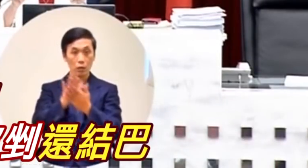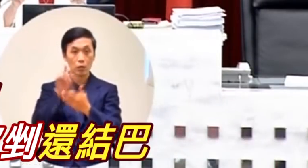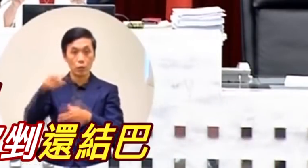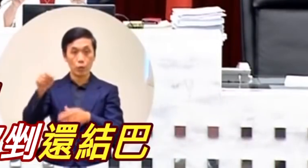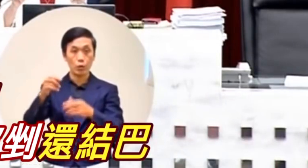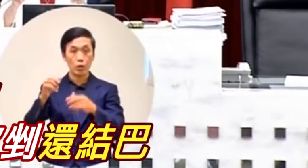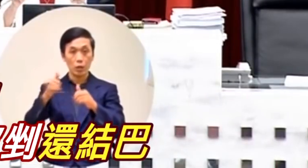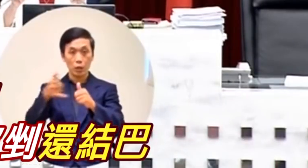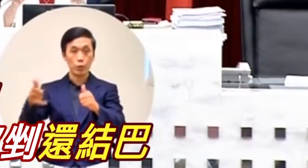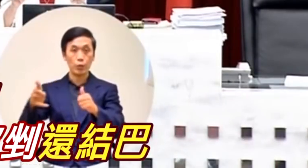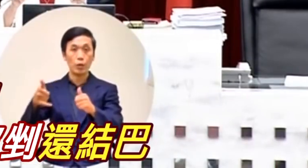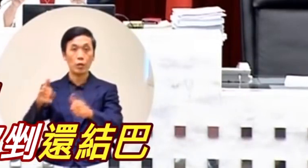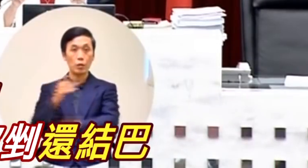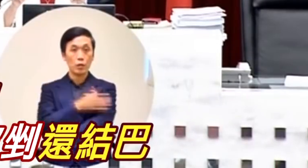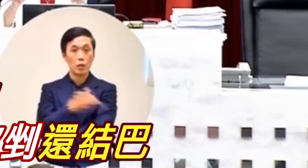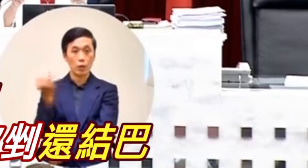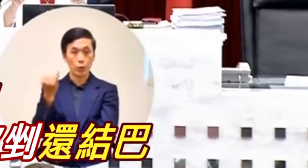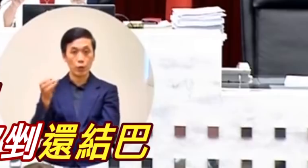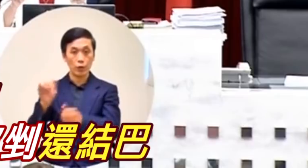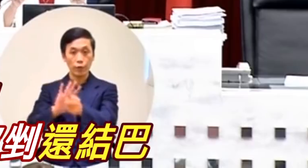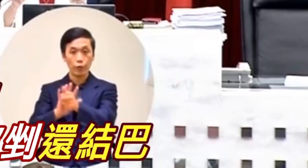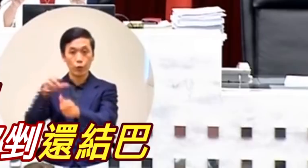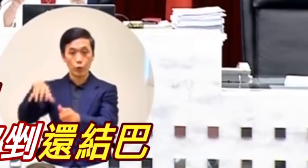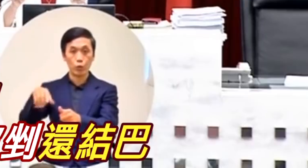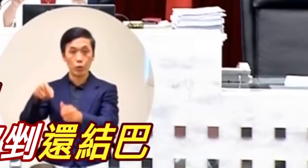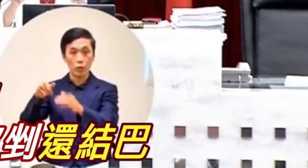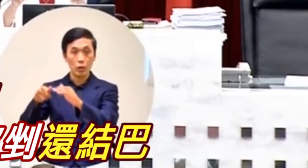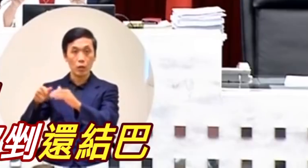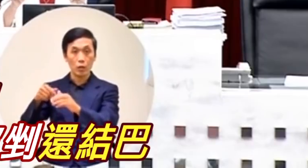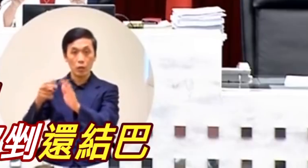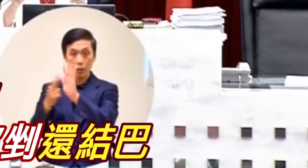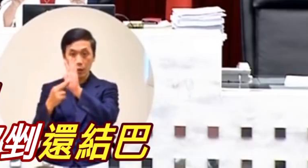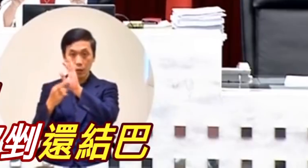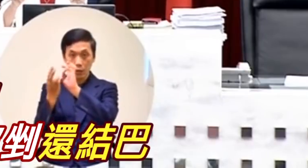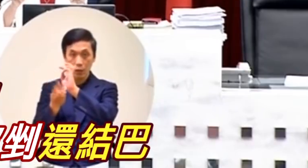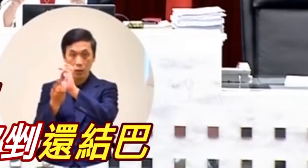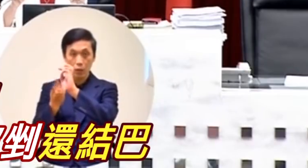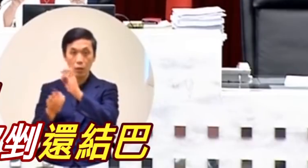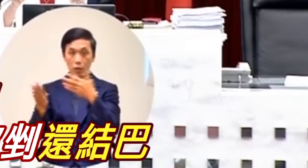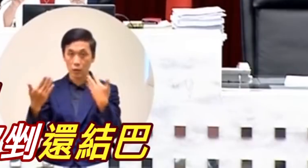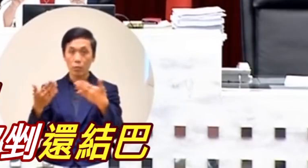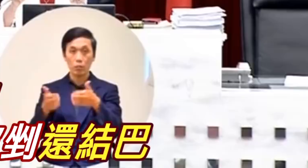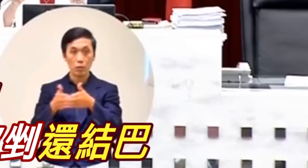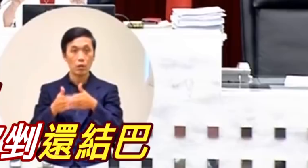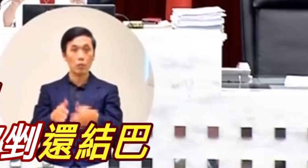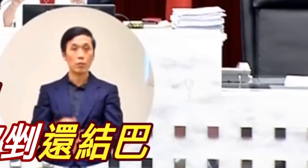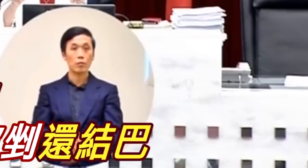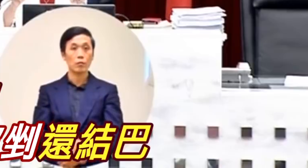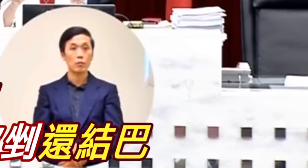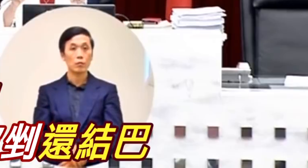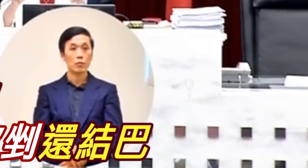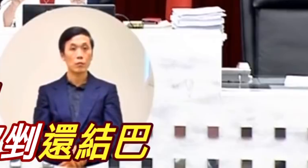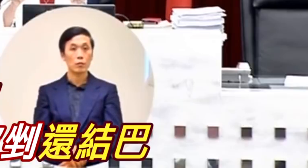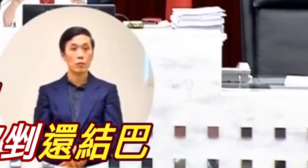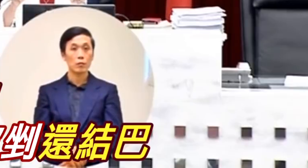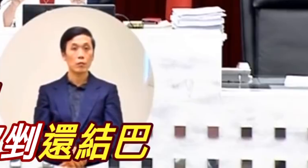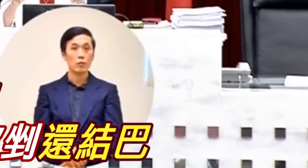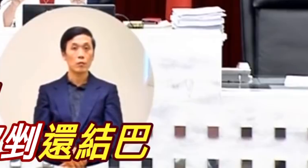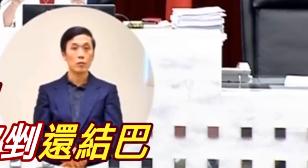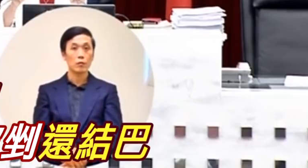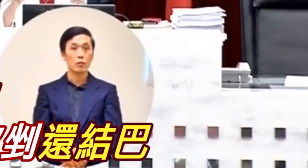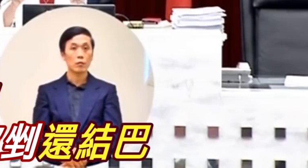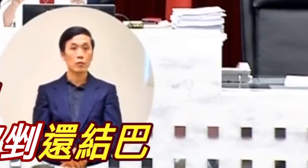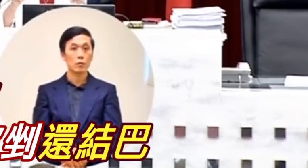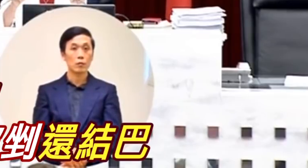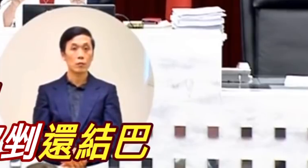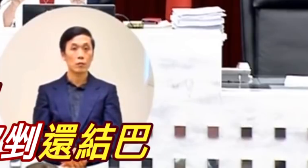好好的做更清楚、更详尽的一个说明，让。 局长的心理才是这七座目前有没有在进